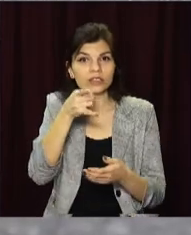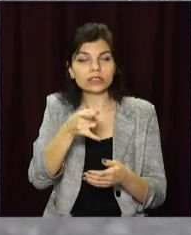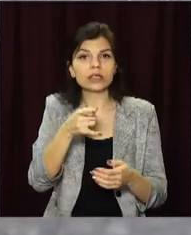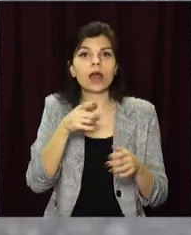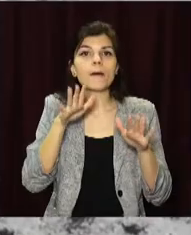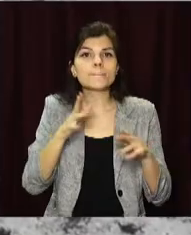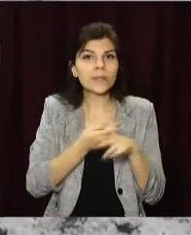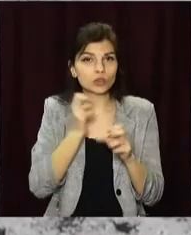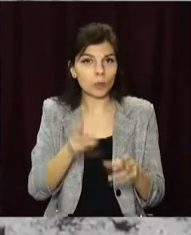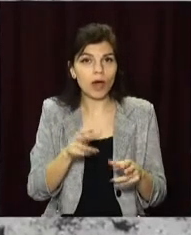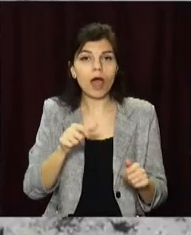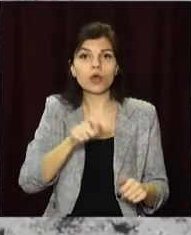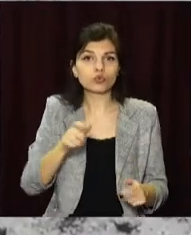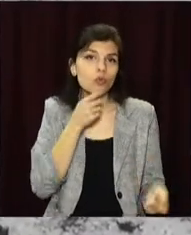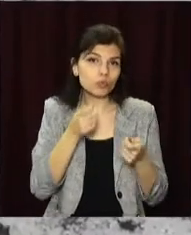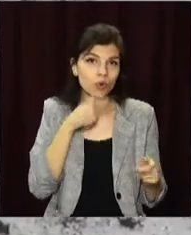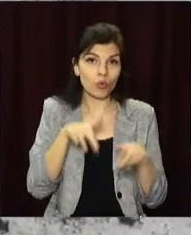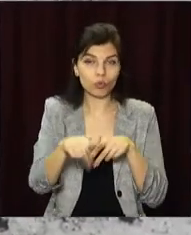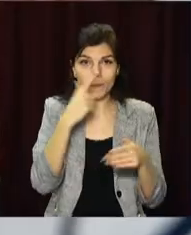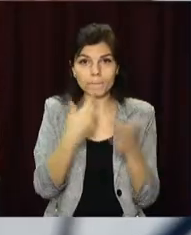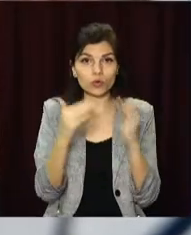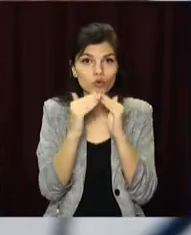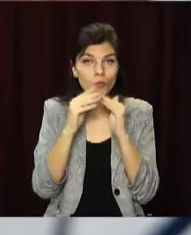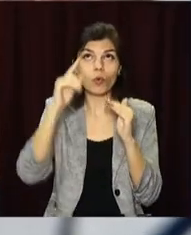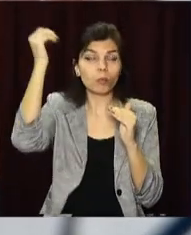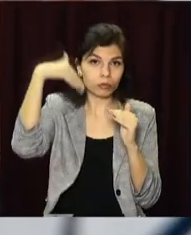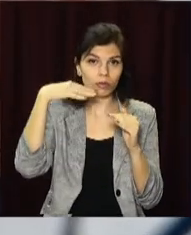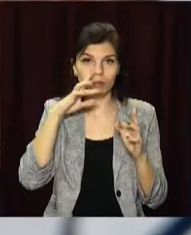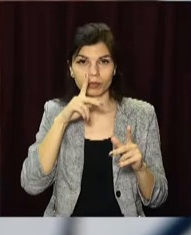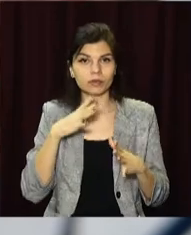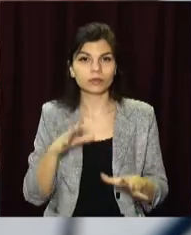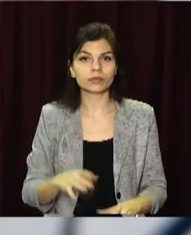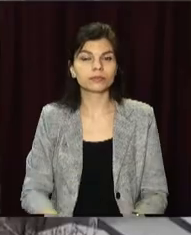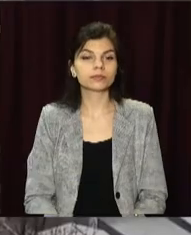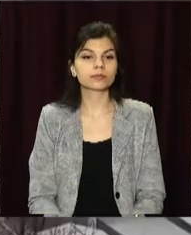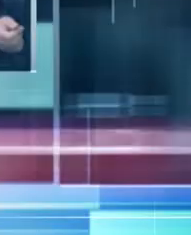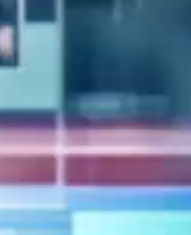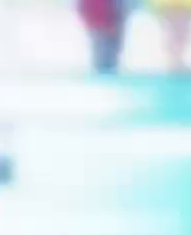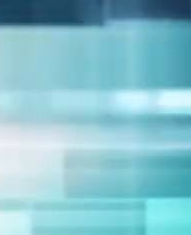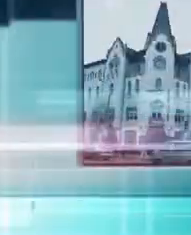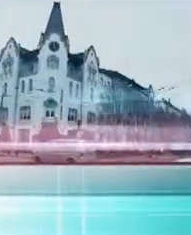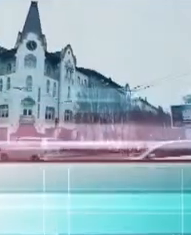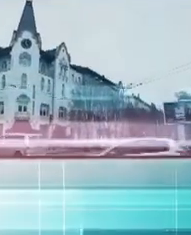автомобілістам радять ставити свої машини в безпечних місцях, а пішоходам обережно ходити поблизу будинків.